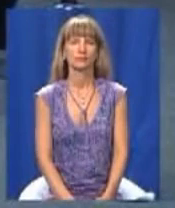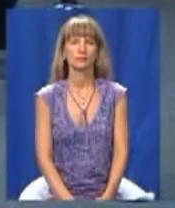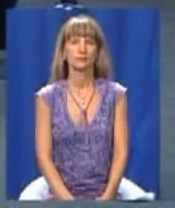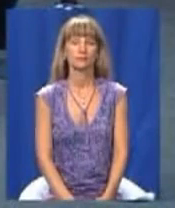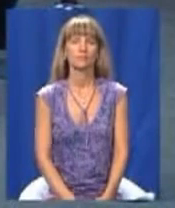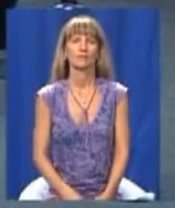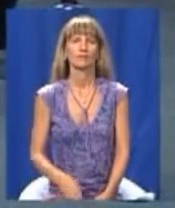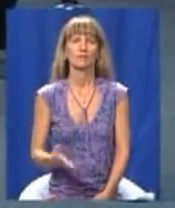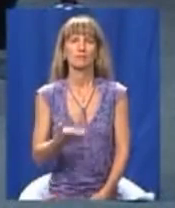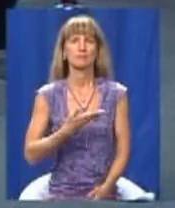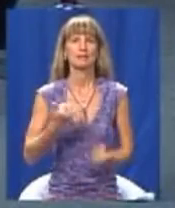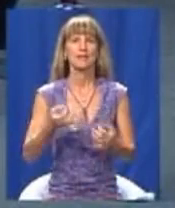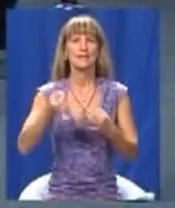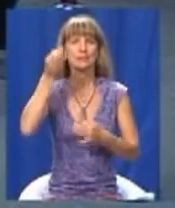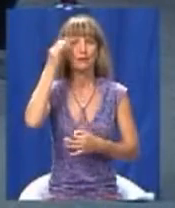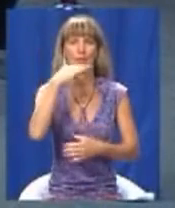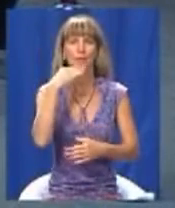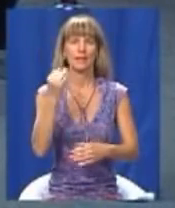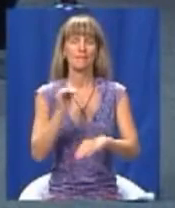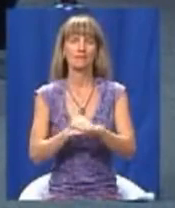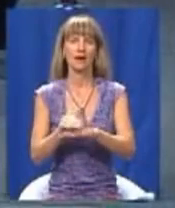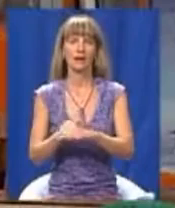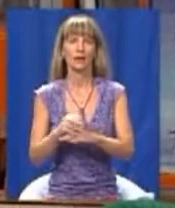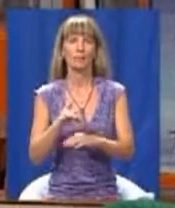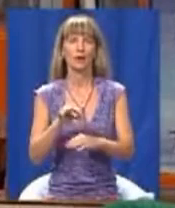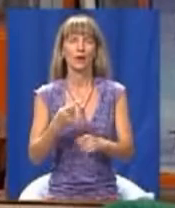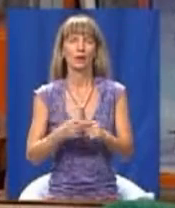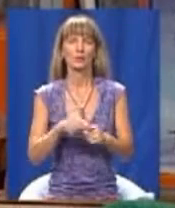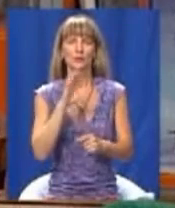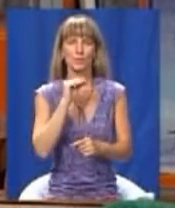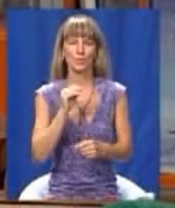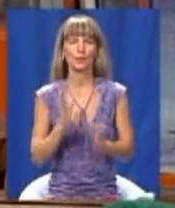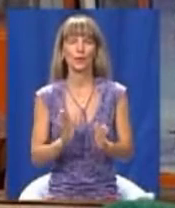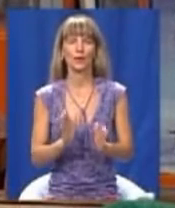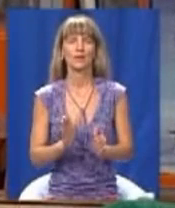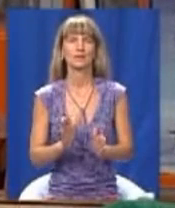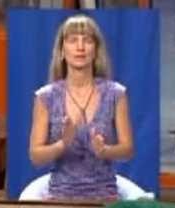Ми тут, до речі, згадали декілька цікавих фактів про цю собаку, де? Тільки що? Тільки що?